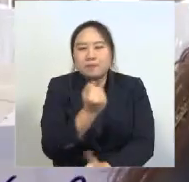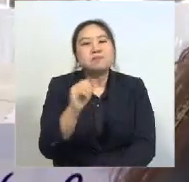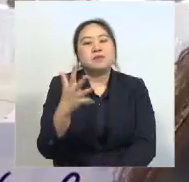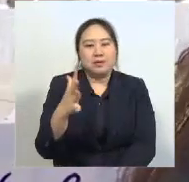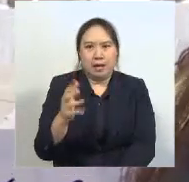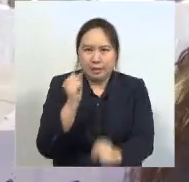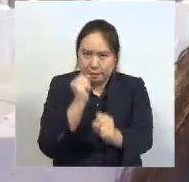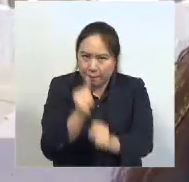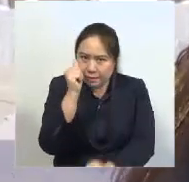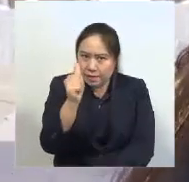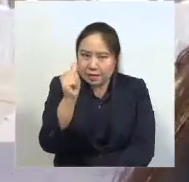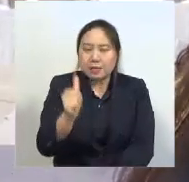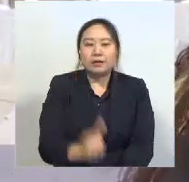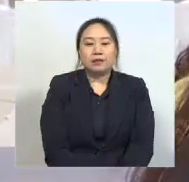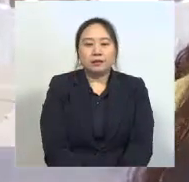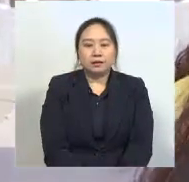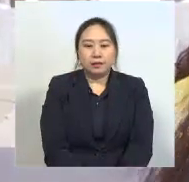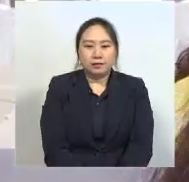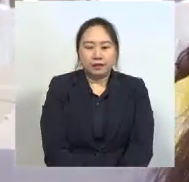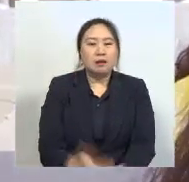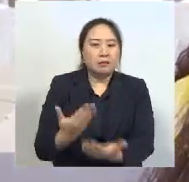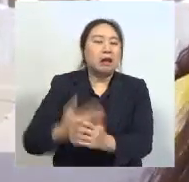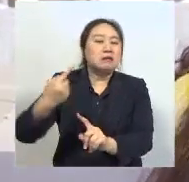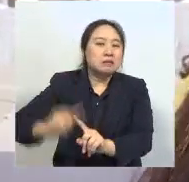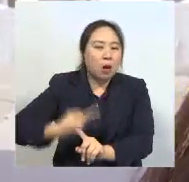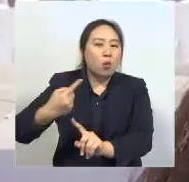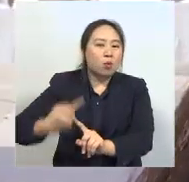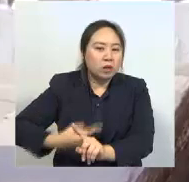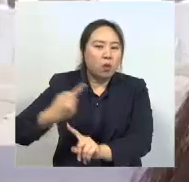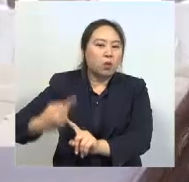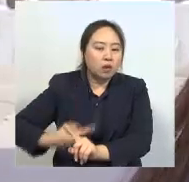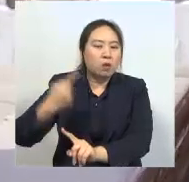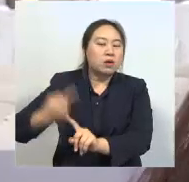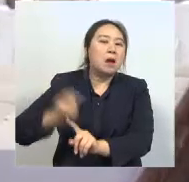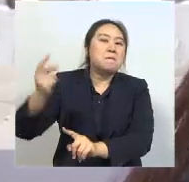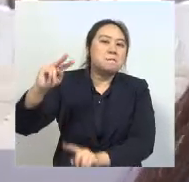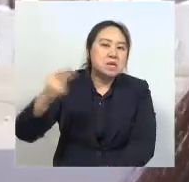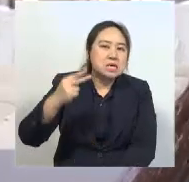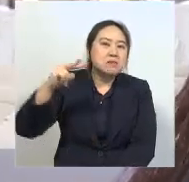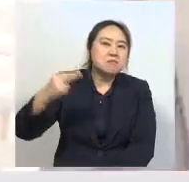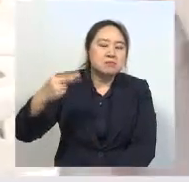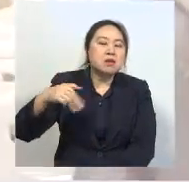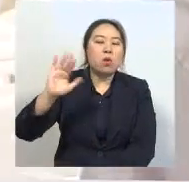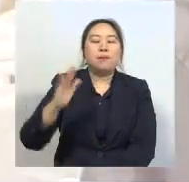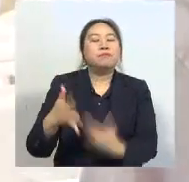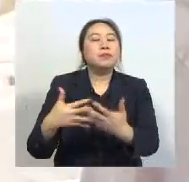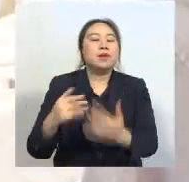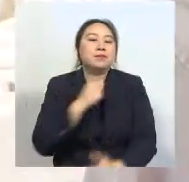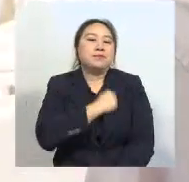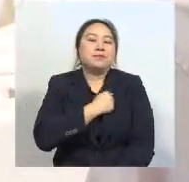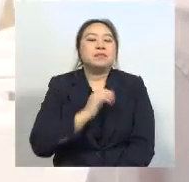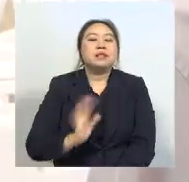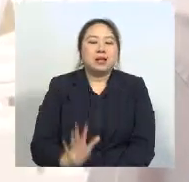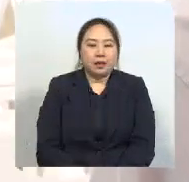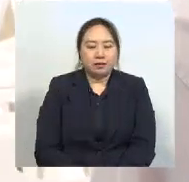เลยดีนะแล้วได้ค่าเช่าเดือนละ10,000 กว่าบาทเลยลุงไม่เจ๊ใจ ให้เครื่องจักร มันก็มีทั้ง